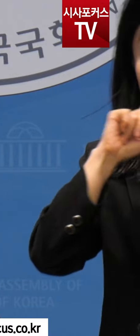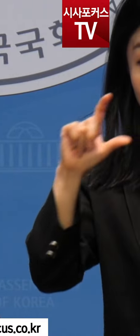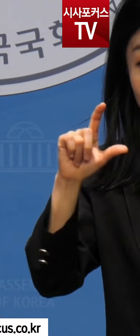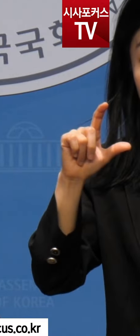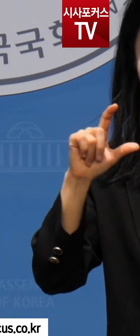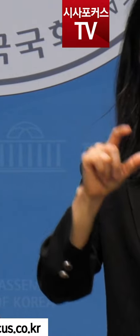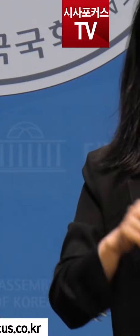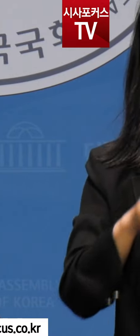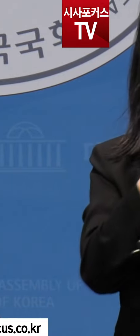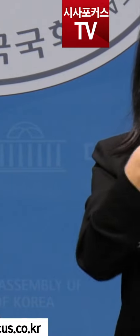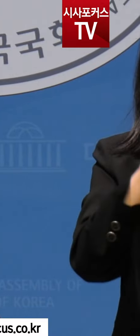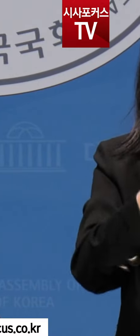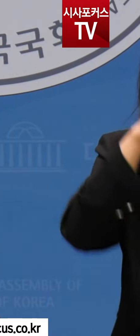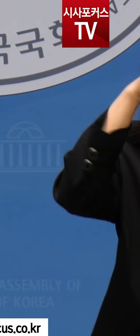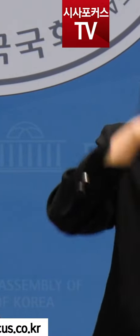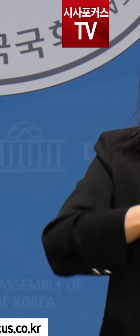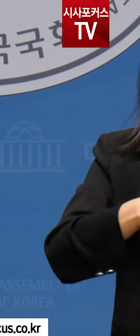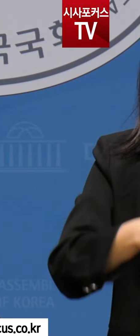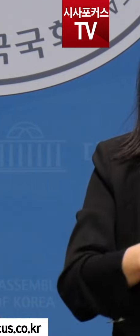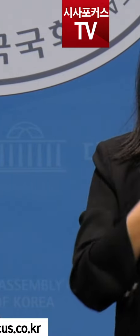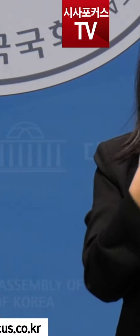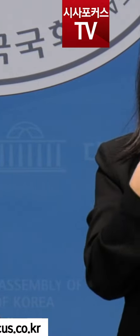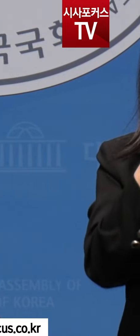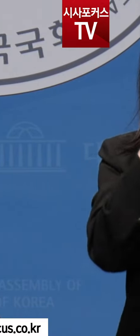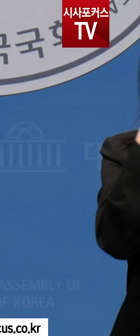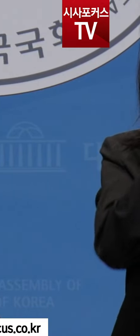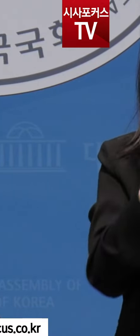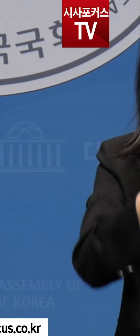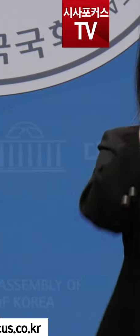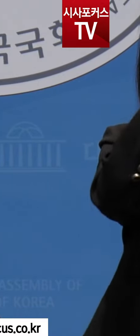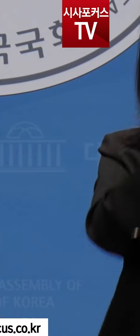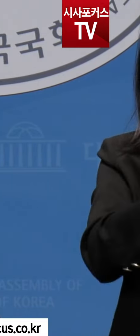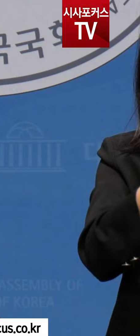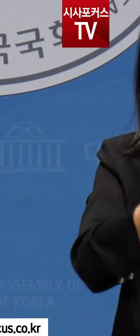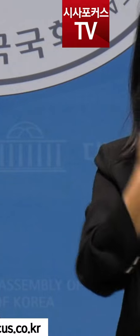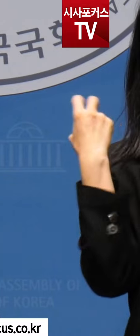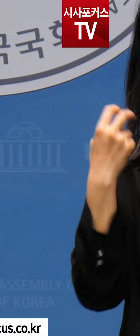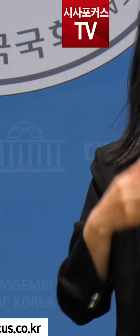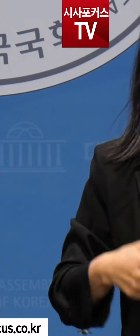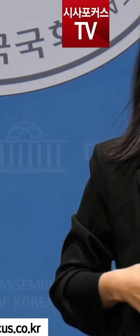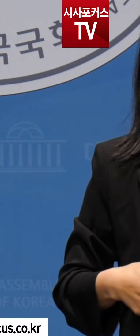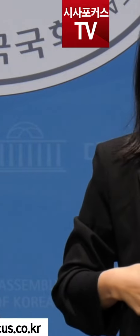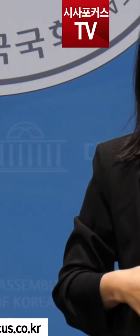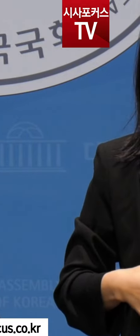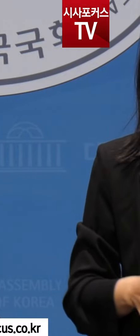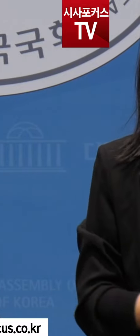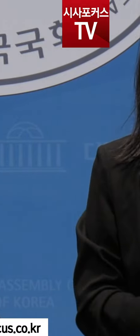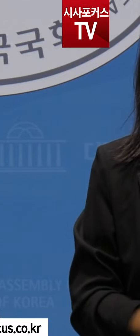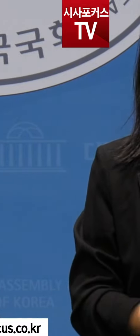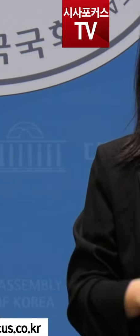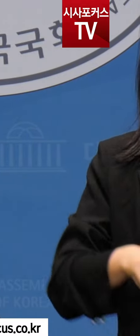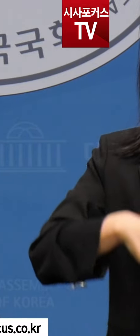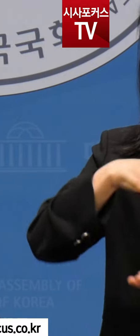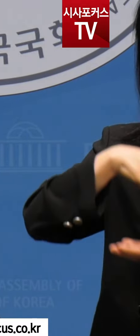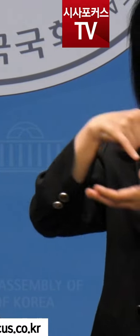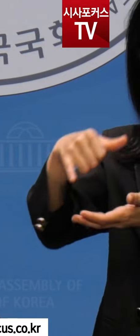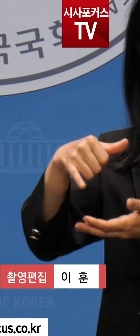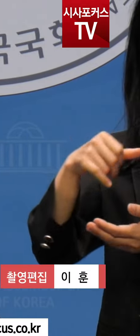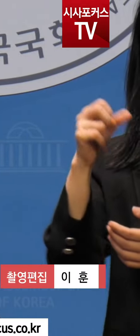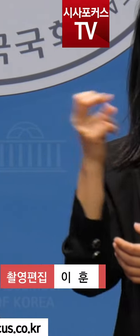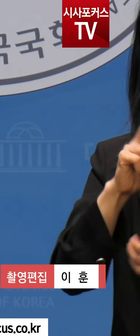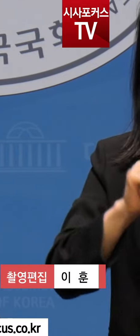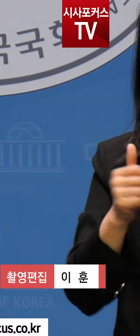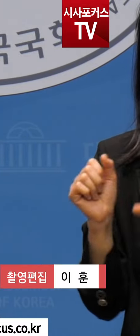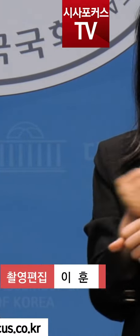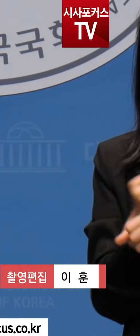한다면 이창수 서울중앙지검장은 법적 책임을 면치 못할 것입니다. 명품백에 이은 주가 조작에